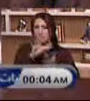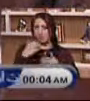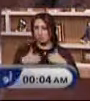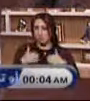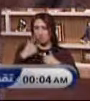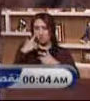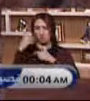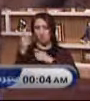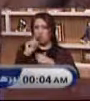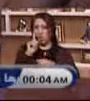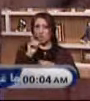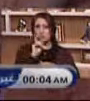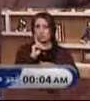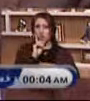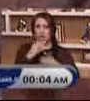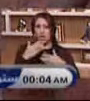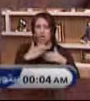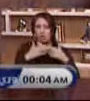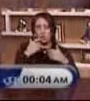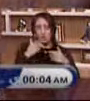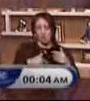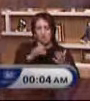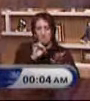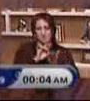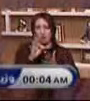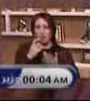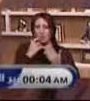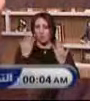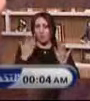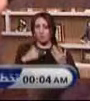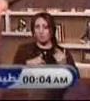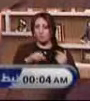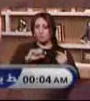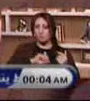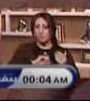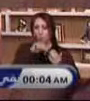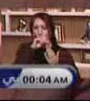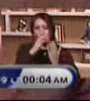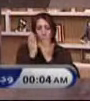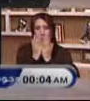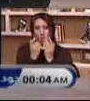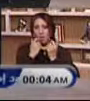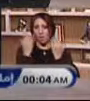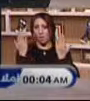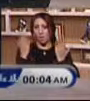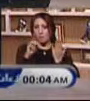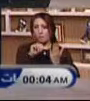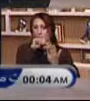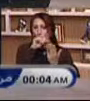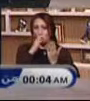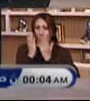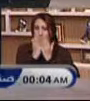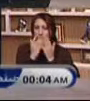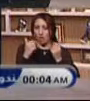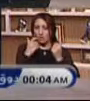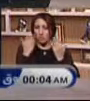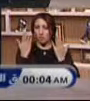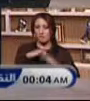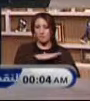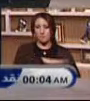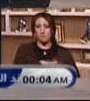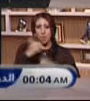لا تجعل في قلوبنا غلا للذين امنوا. اللهم لين قلوبنا بالقران، ولين قلوبنا باخلاق ترضاها